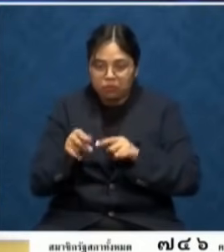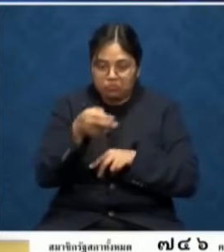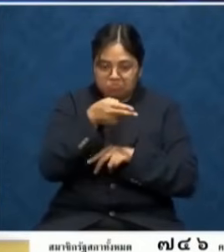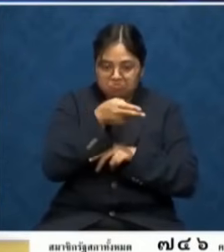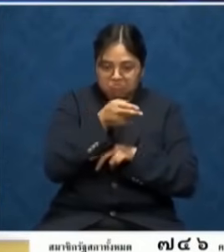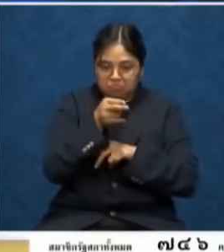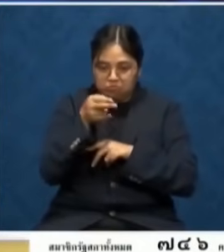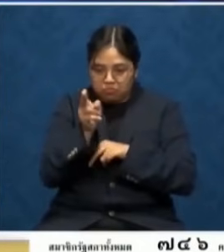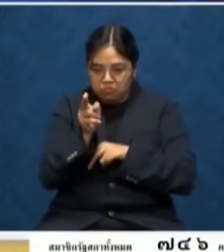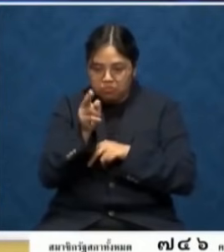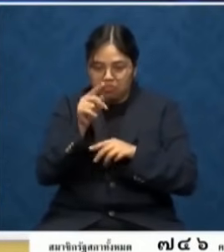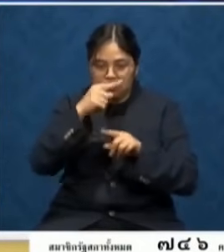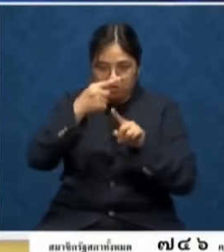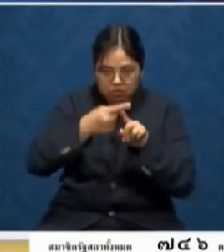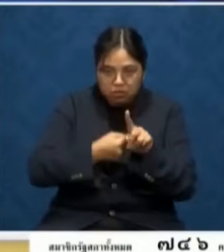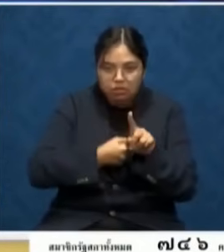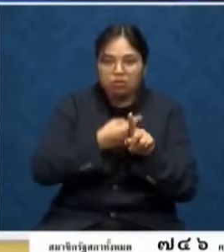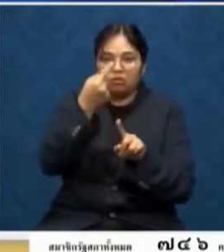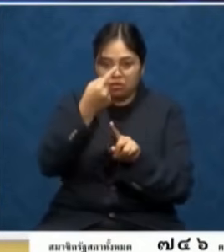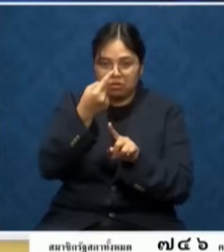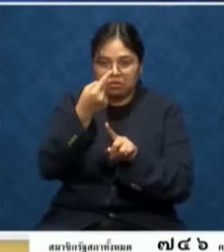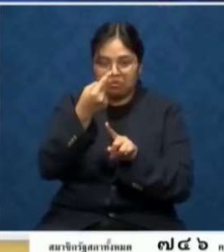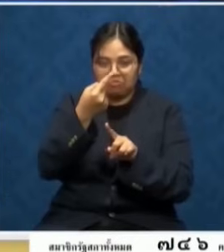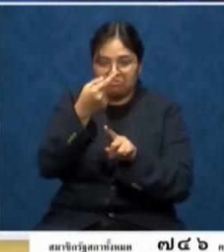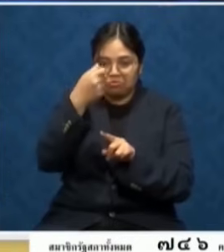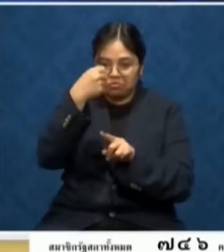คน2เดือนก็หมด